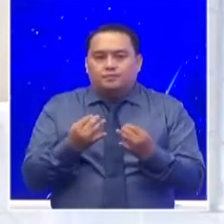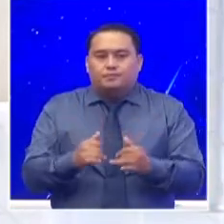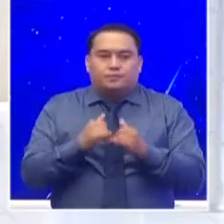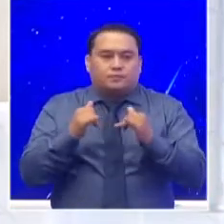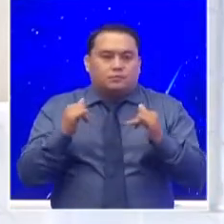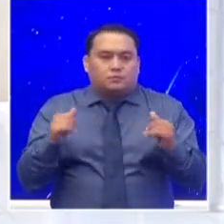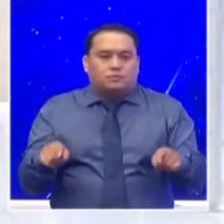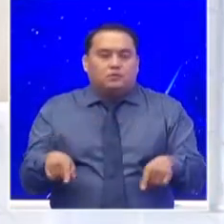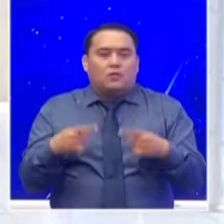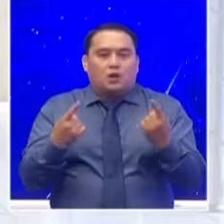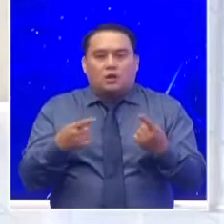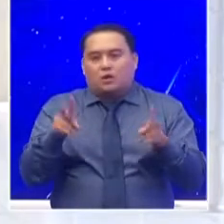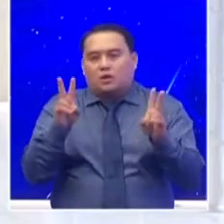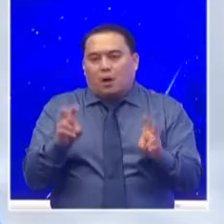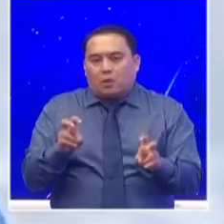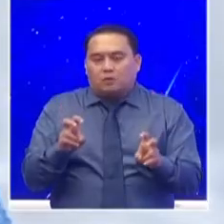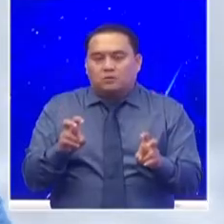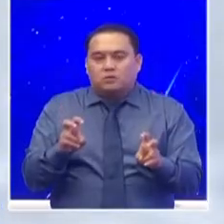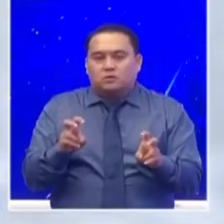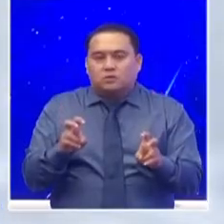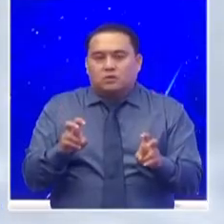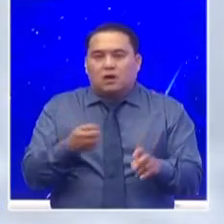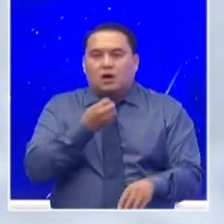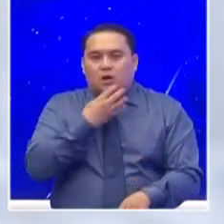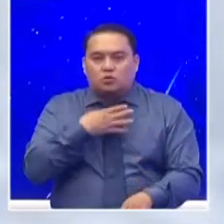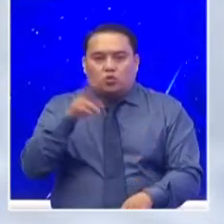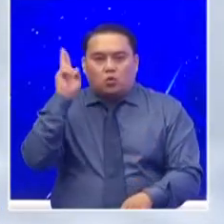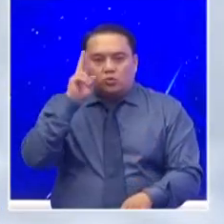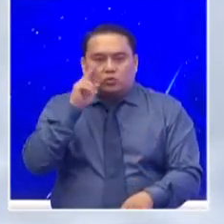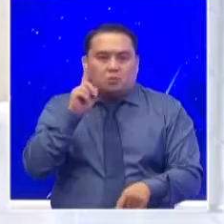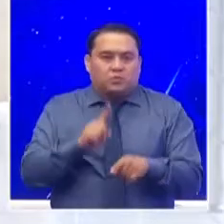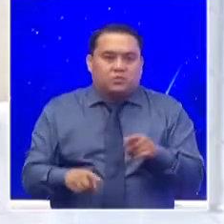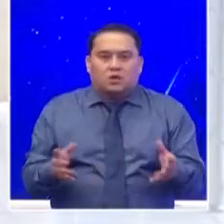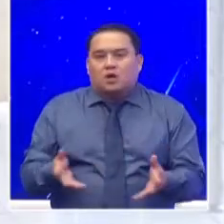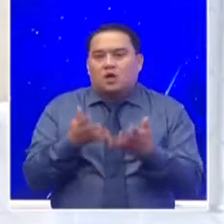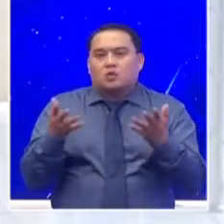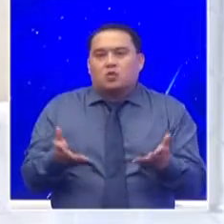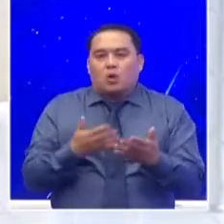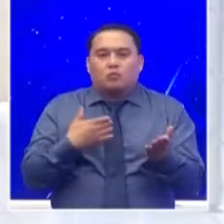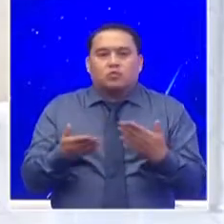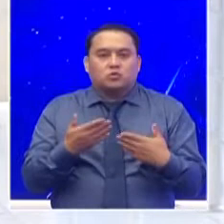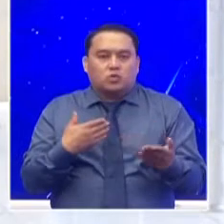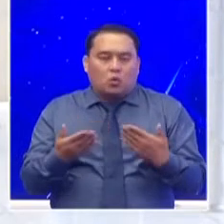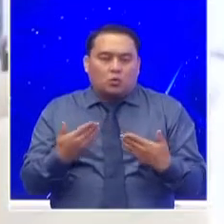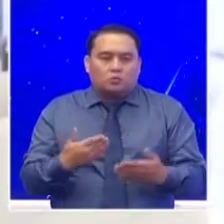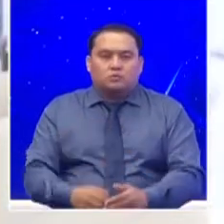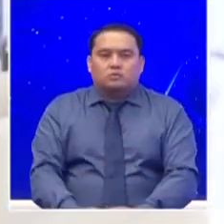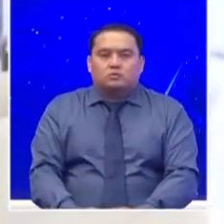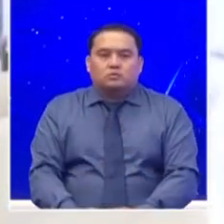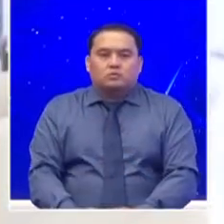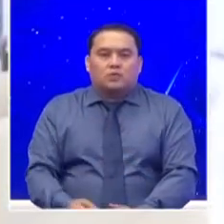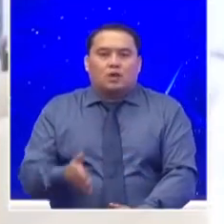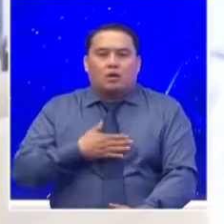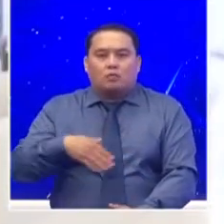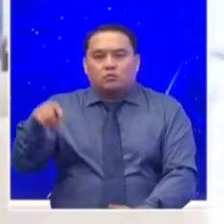разными темами. Довольно хорошо учить язык и общаться с носителями языка. Я